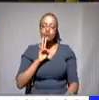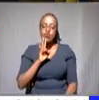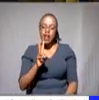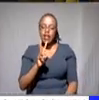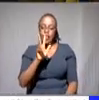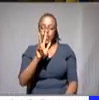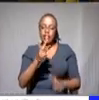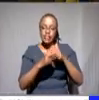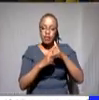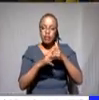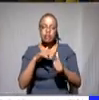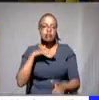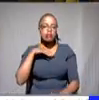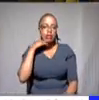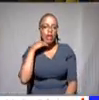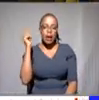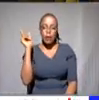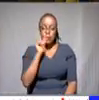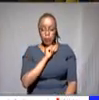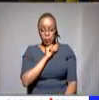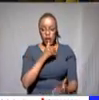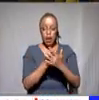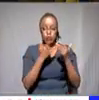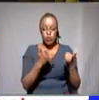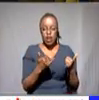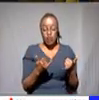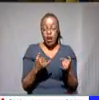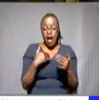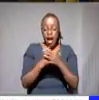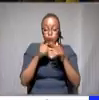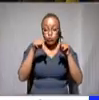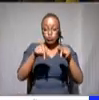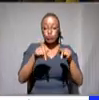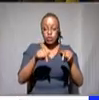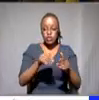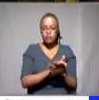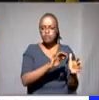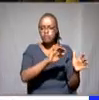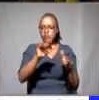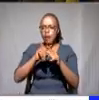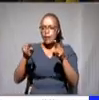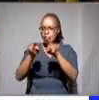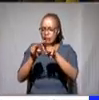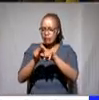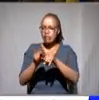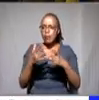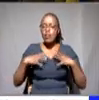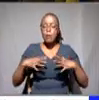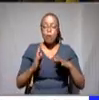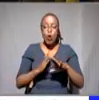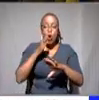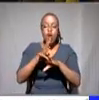mugwanja. Niyo makuwete ukinya ihidariri. Kana ukinya mudanya wa umothe. Naoni giona kuhanarogu ado makiria